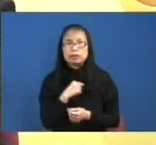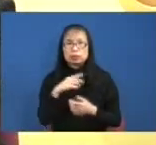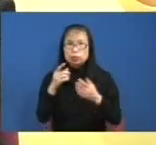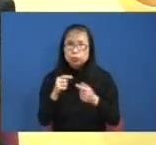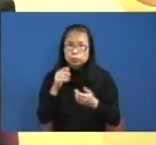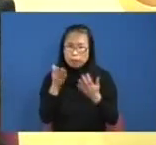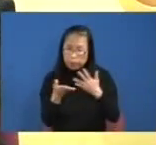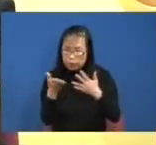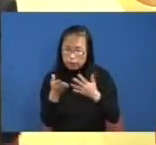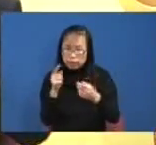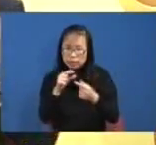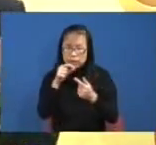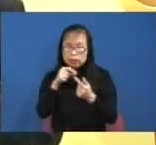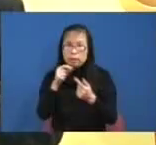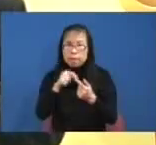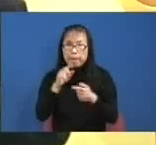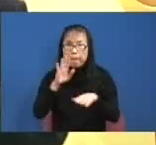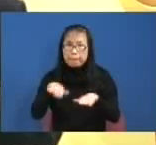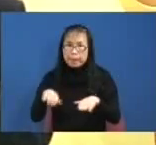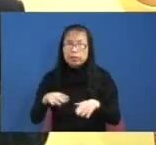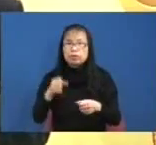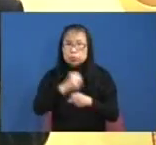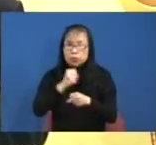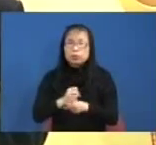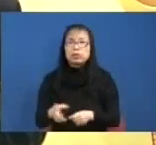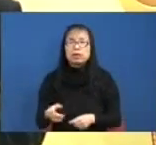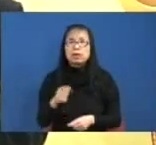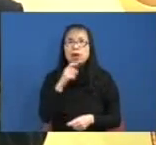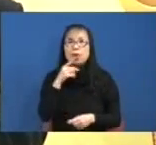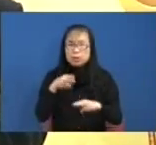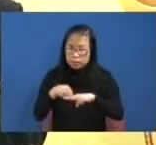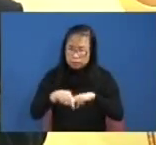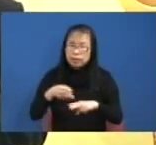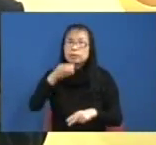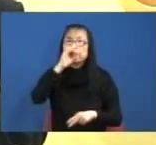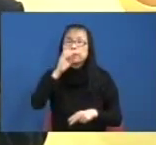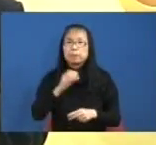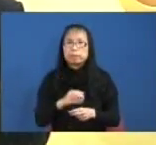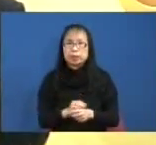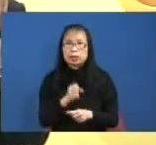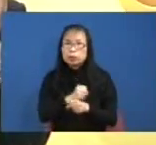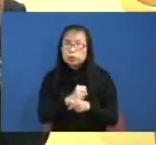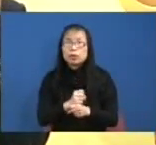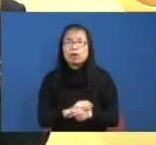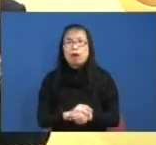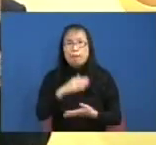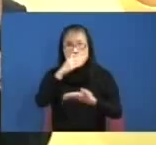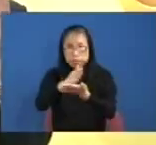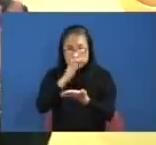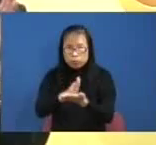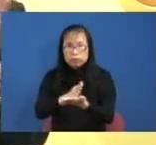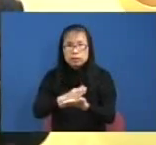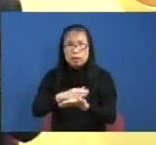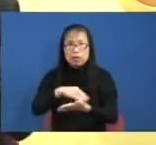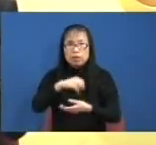嘅。咁、 嗯嗯、 包括譬如好似我哋餐飲嘅行業咁樣，咁、嗯、唔同嘅工